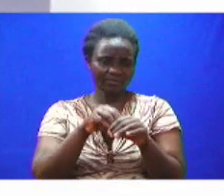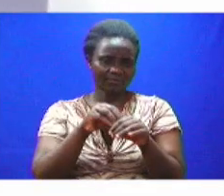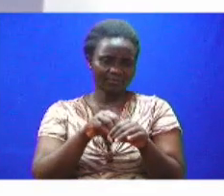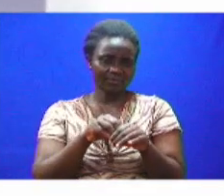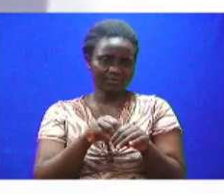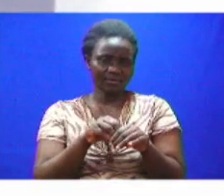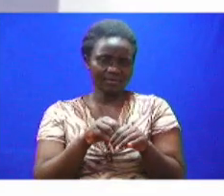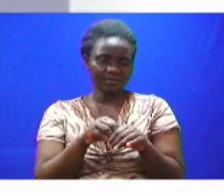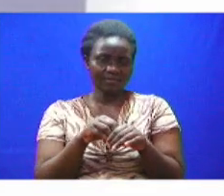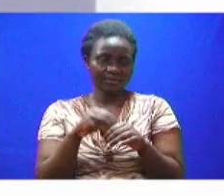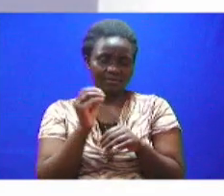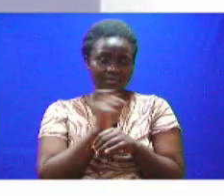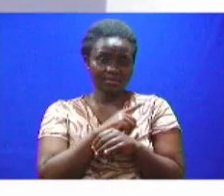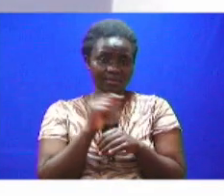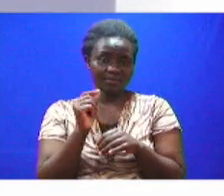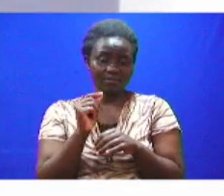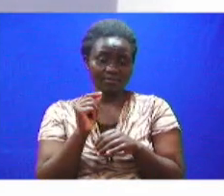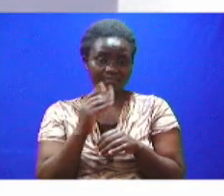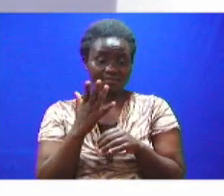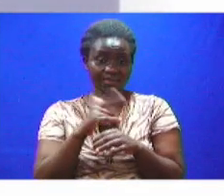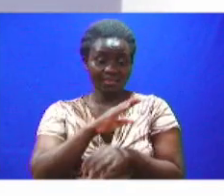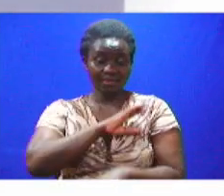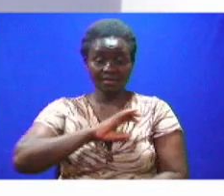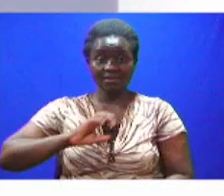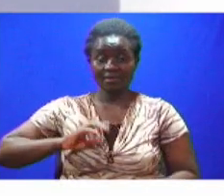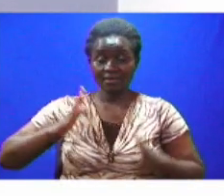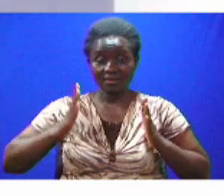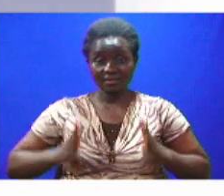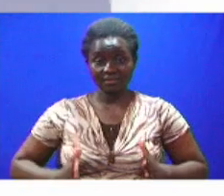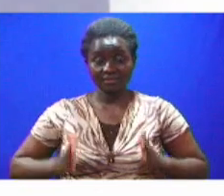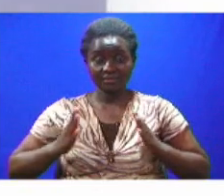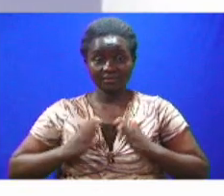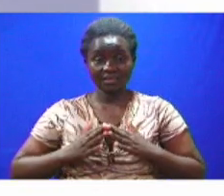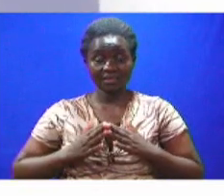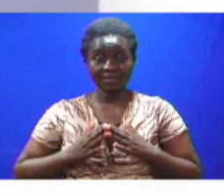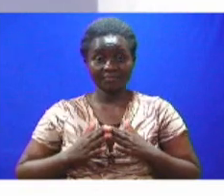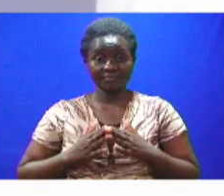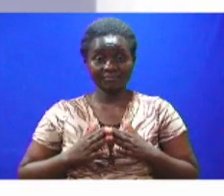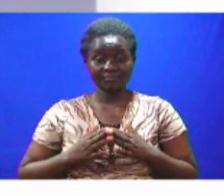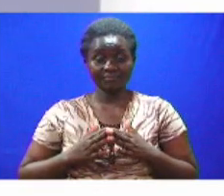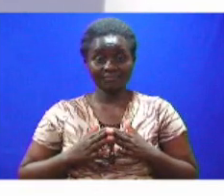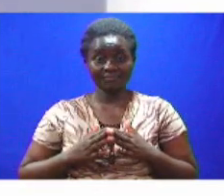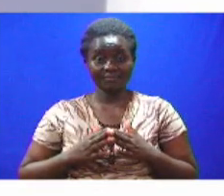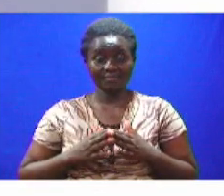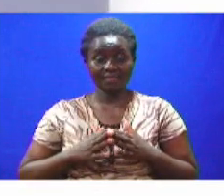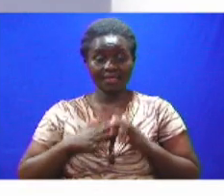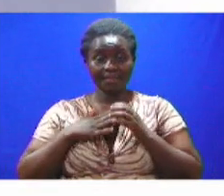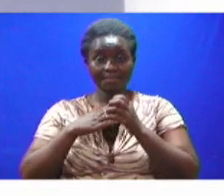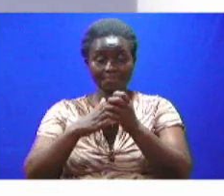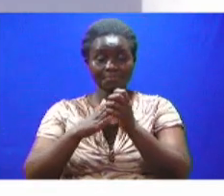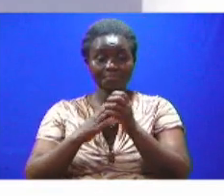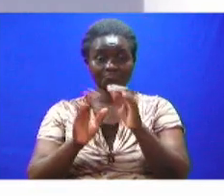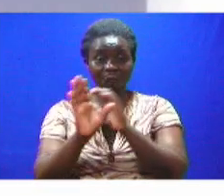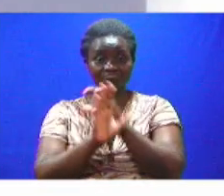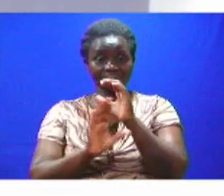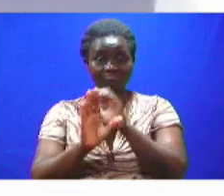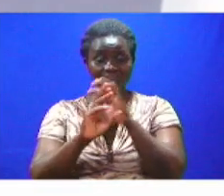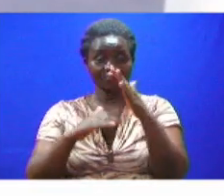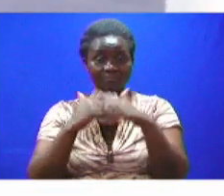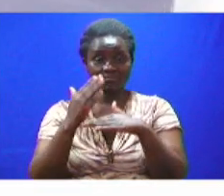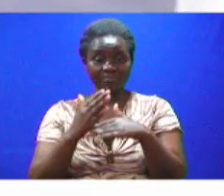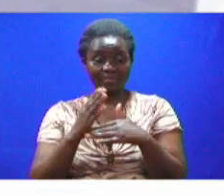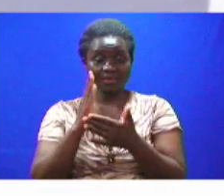platform kwamba wao ni Wakristo na kwa hivyo wana moyo wa kuipeleka nchi hii mbele iweze